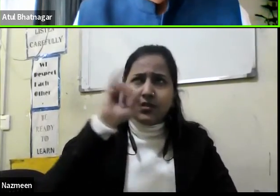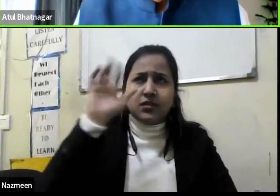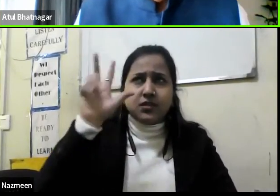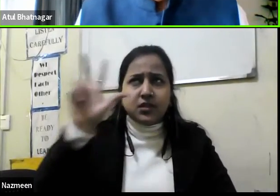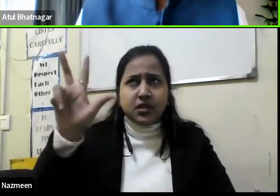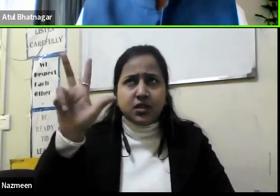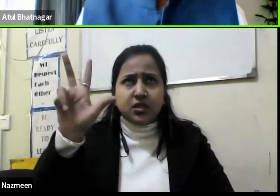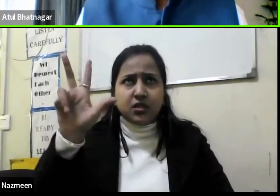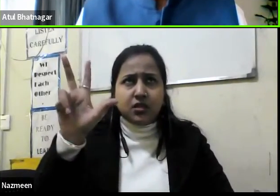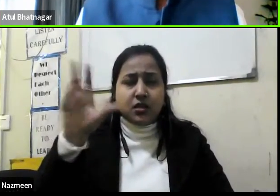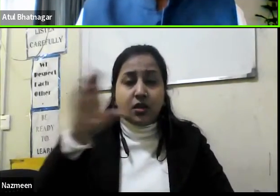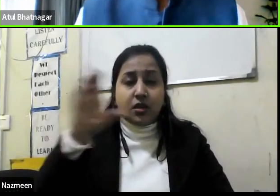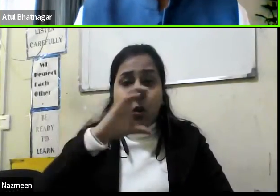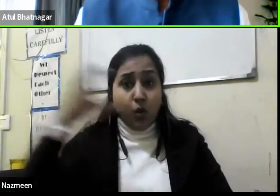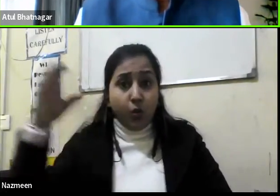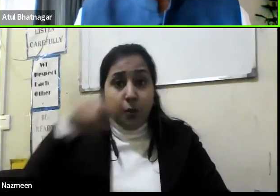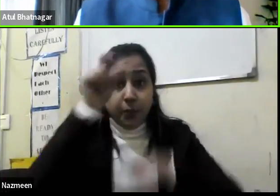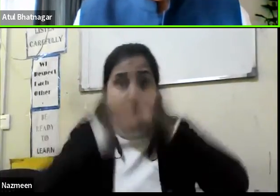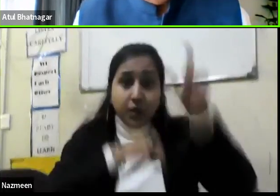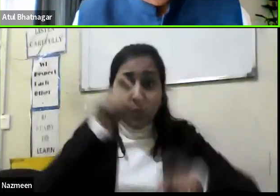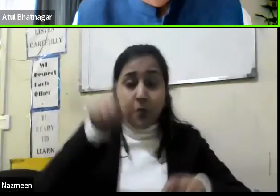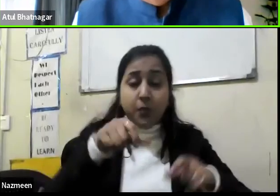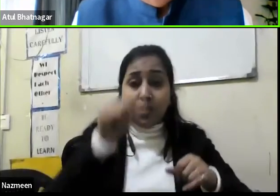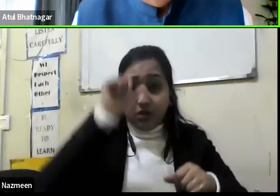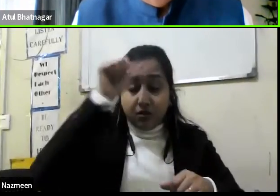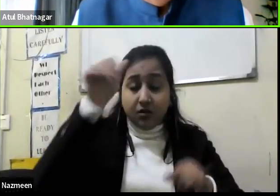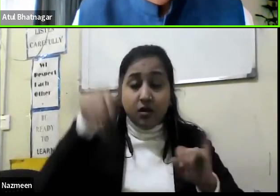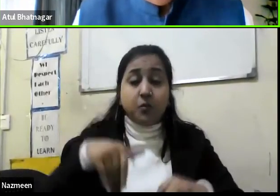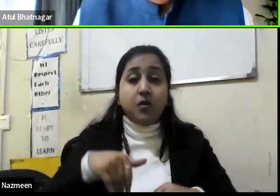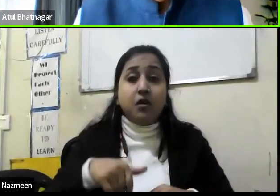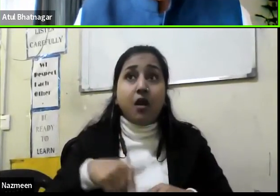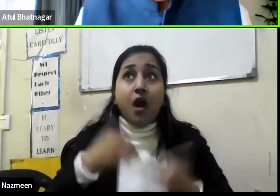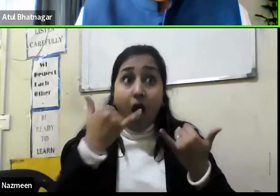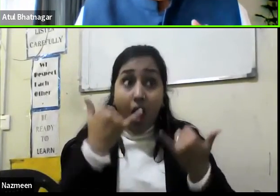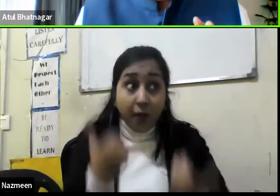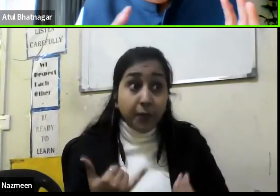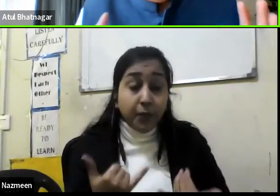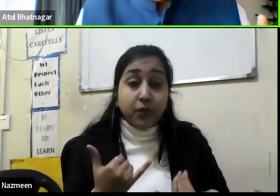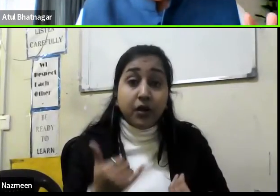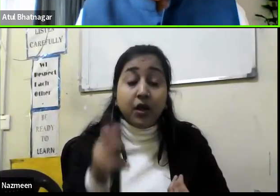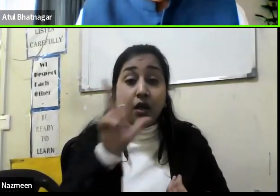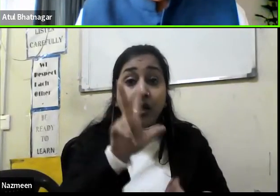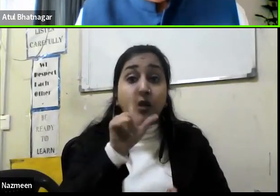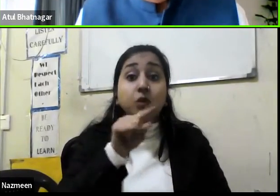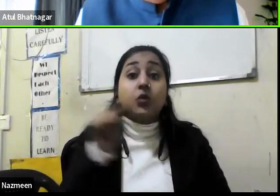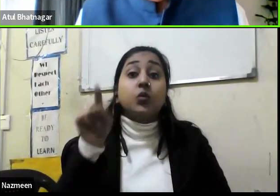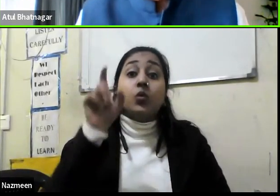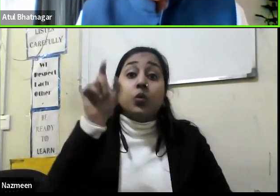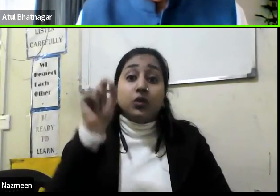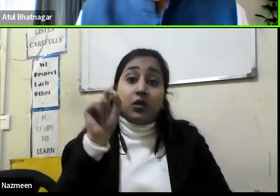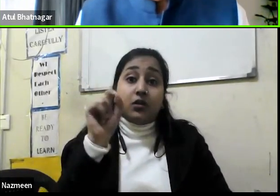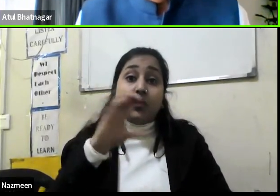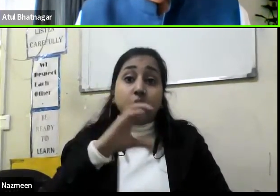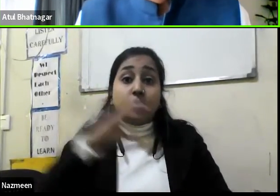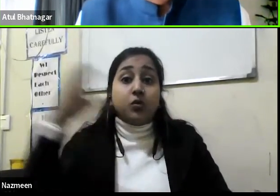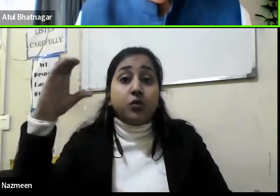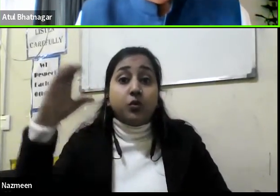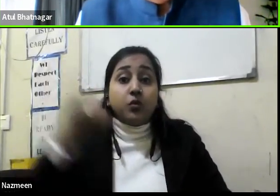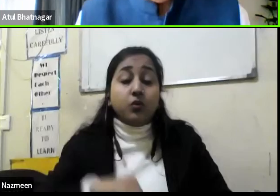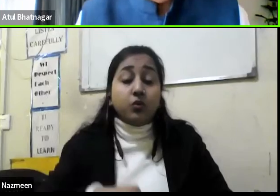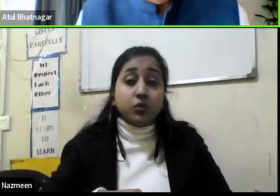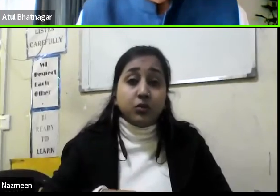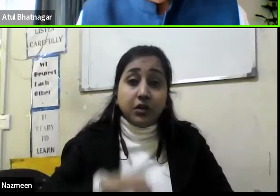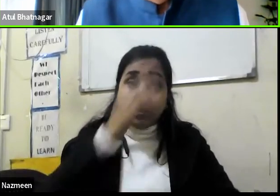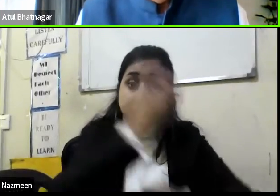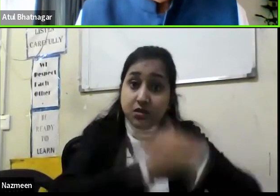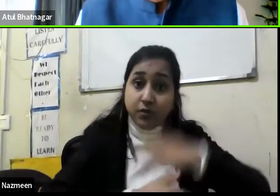India. Now that figure may be 8 to 10 crores. So इतने सारे लोगों को इस अगर डिसेबिलिटी से जूझना